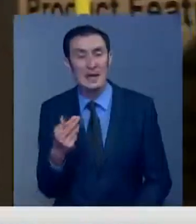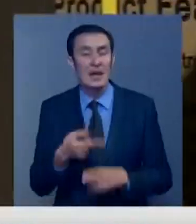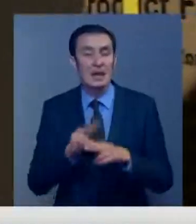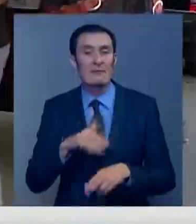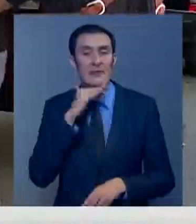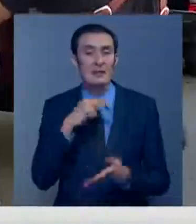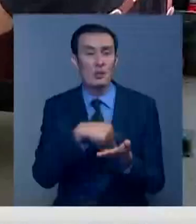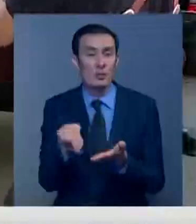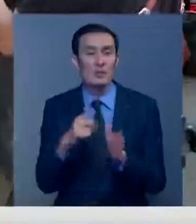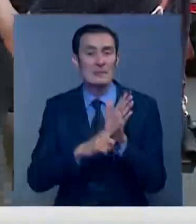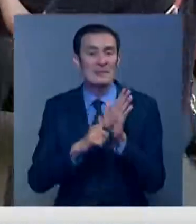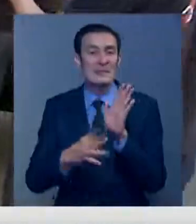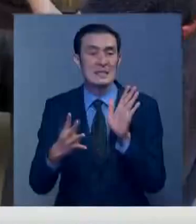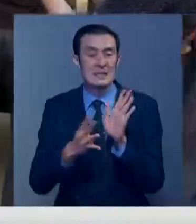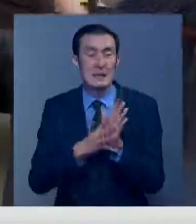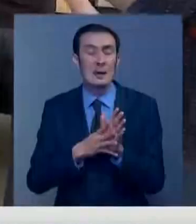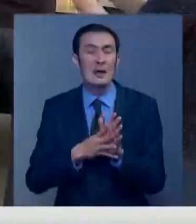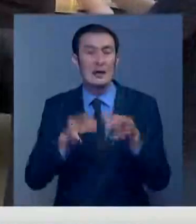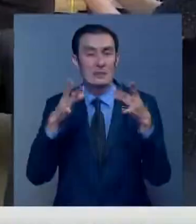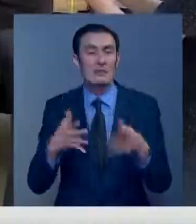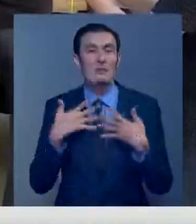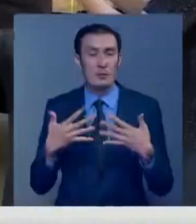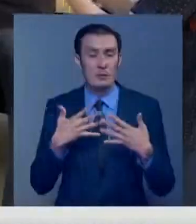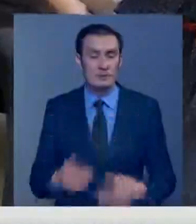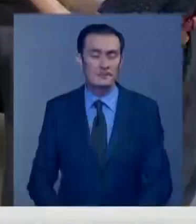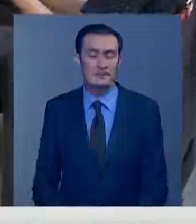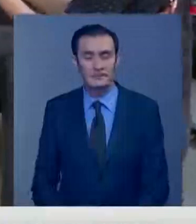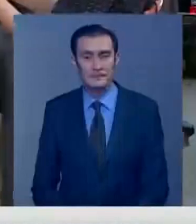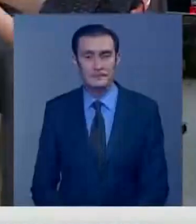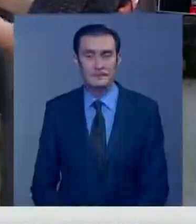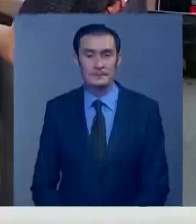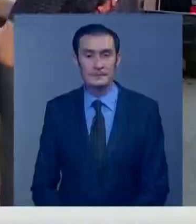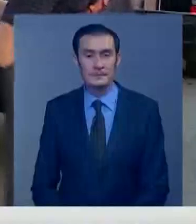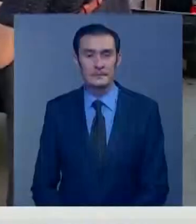Их хватило на 79 концентраторов кислорода.